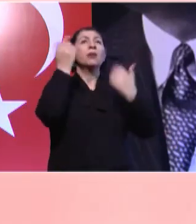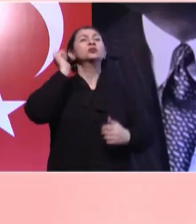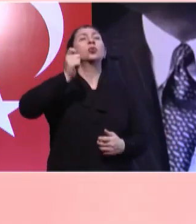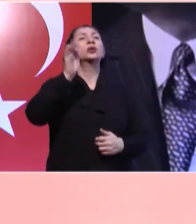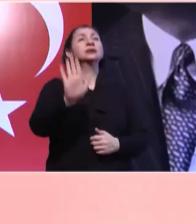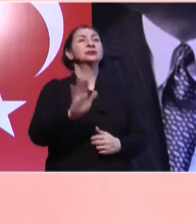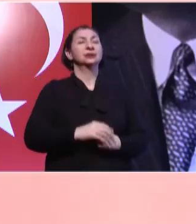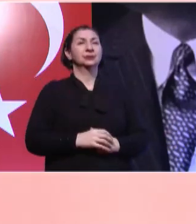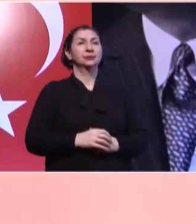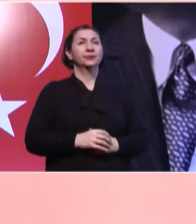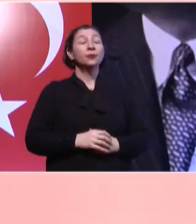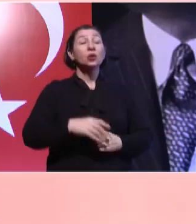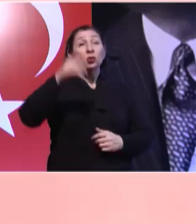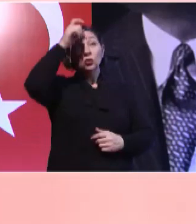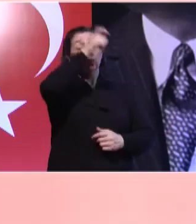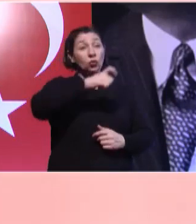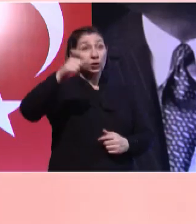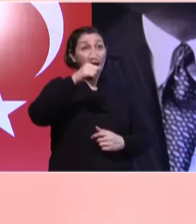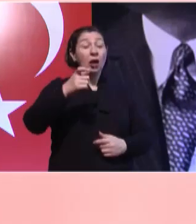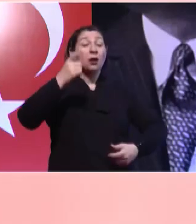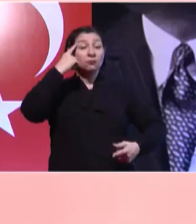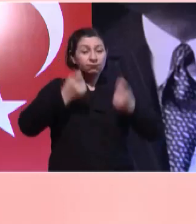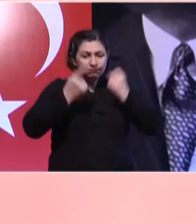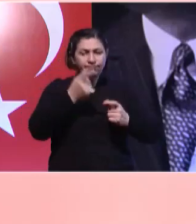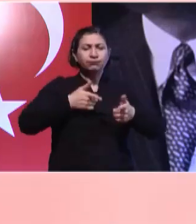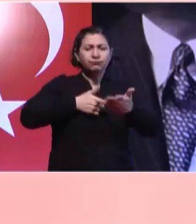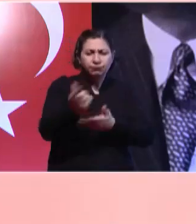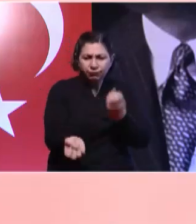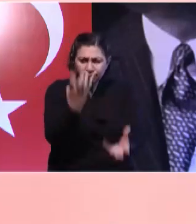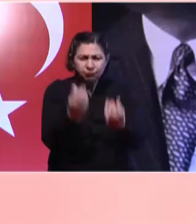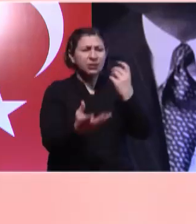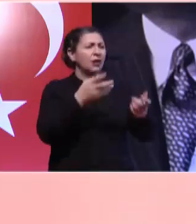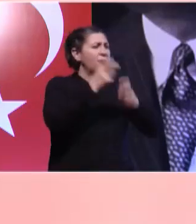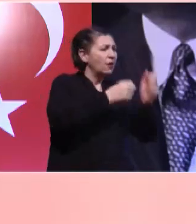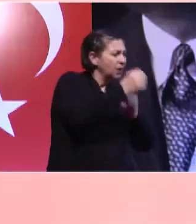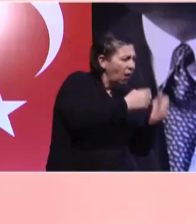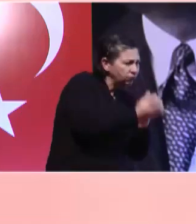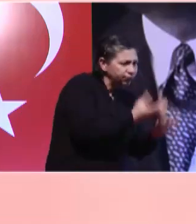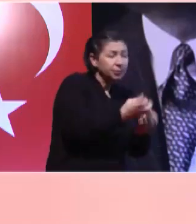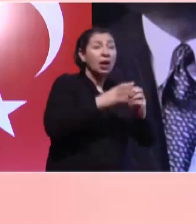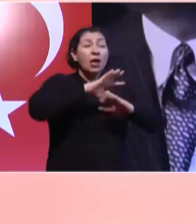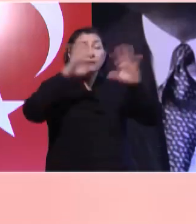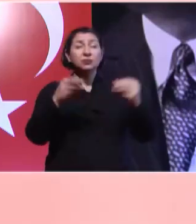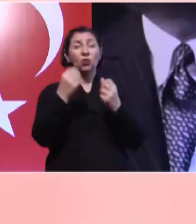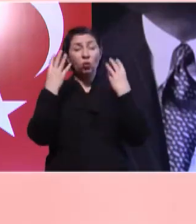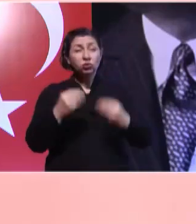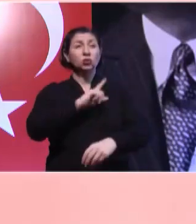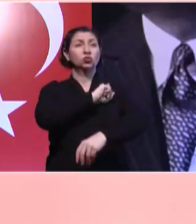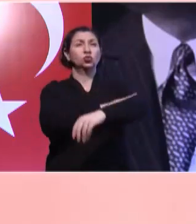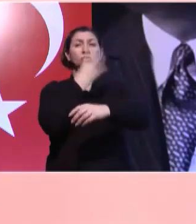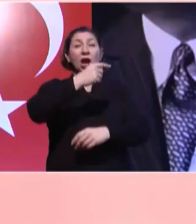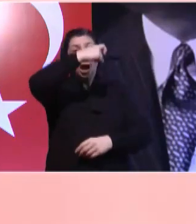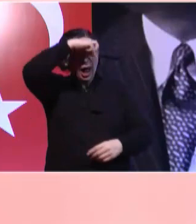zorundayız. Türkiye ürettiği zaman güçlü olacaktır. Ürettiği zaman alın terinin